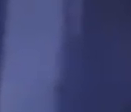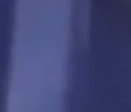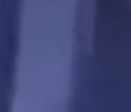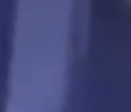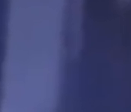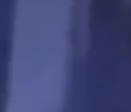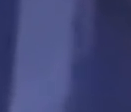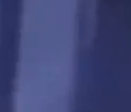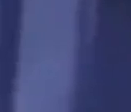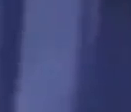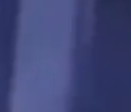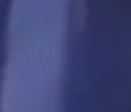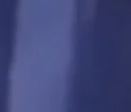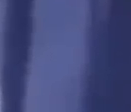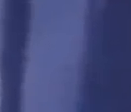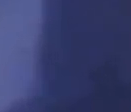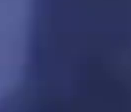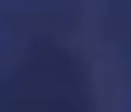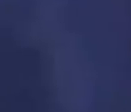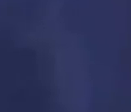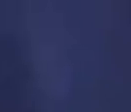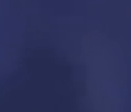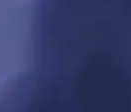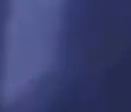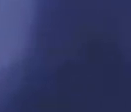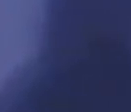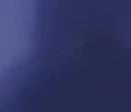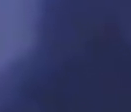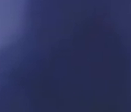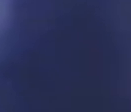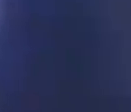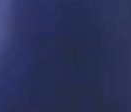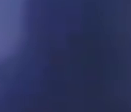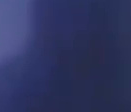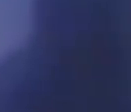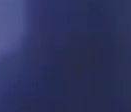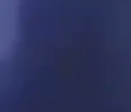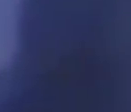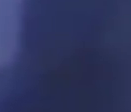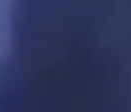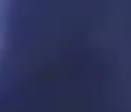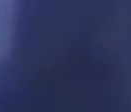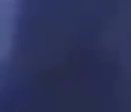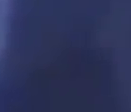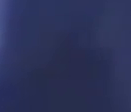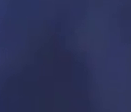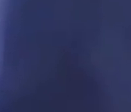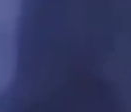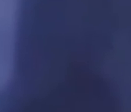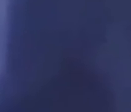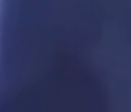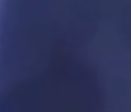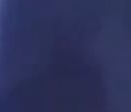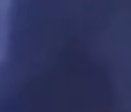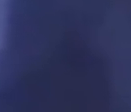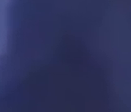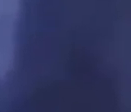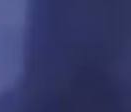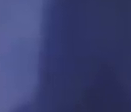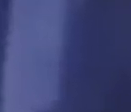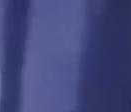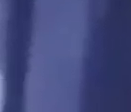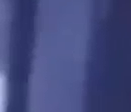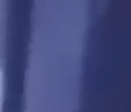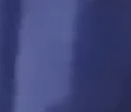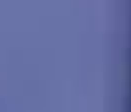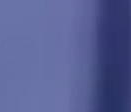guard. Apo, apo. Ng school. At yung security guard na yan, ipinasok na isang guro. Apo. Na hindi man lang nila ginawang background